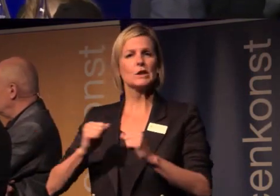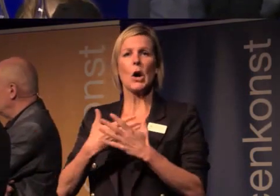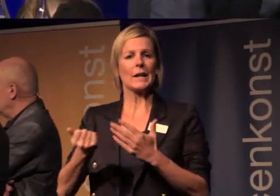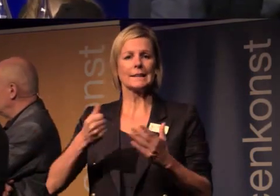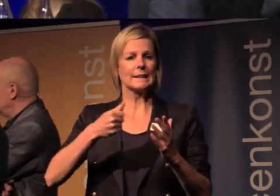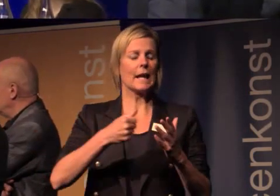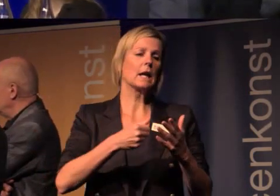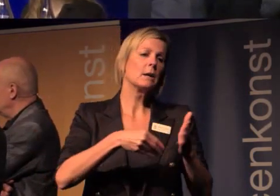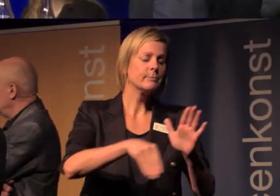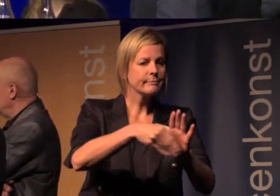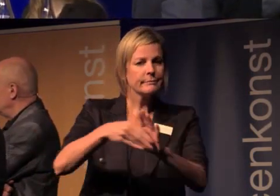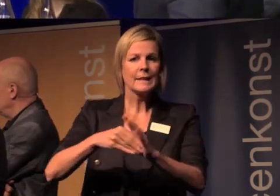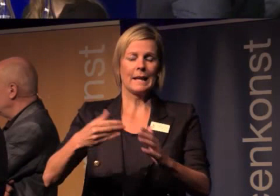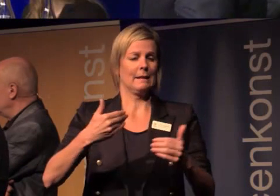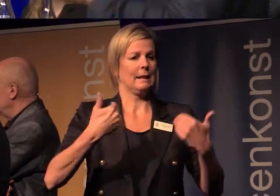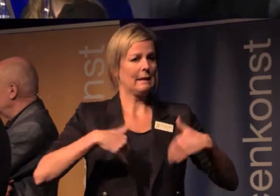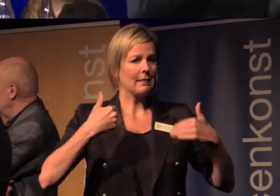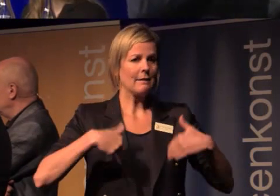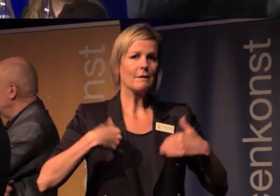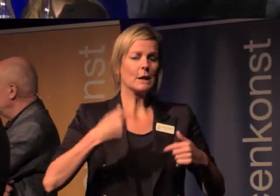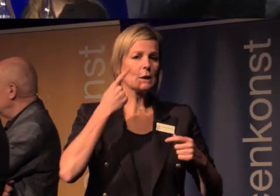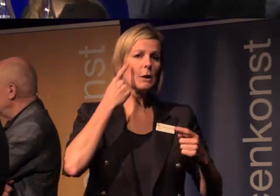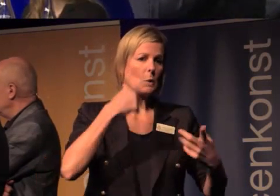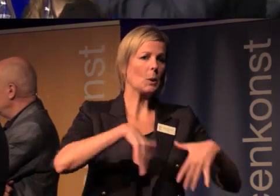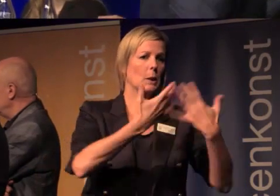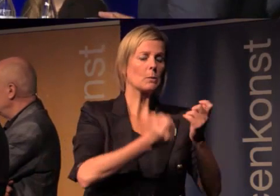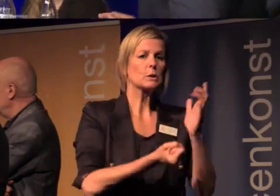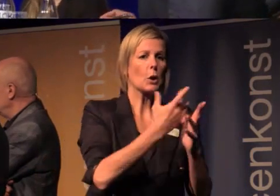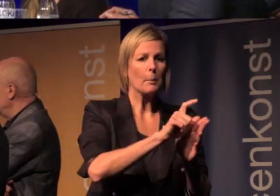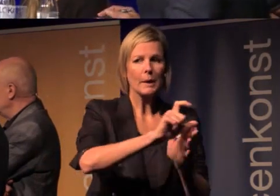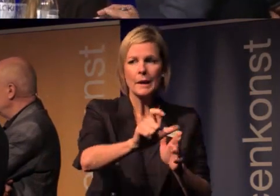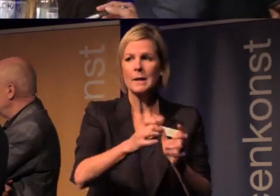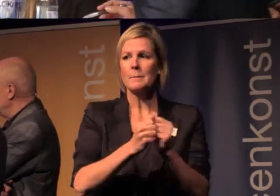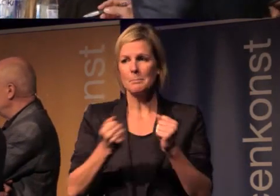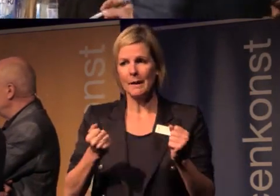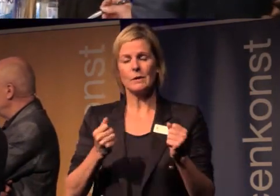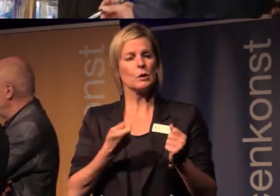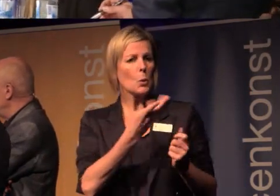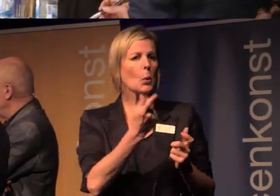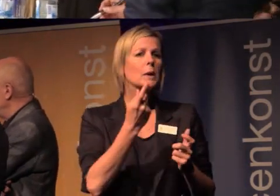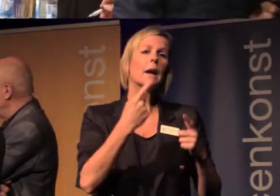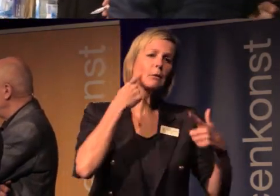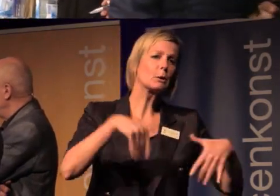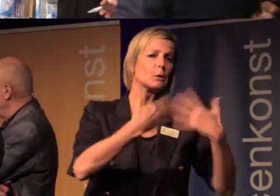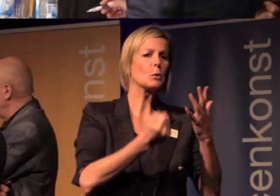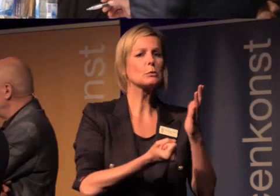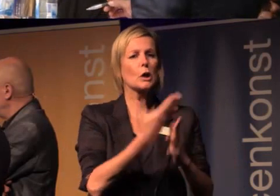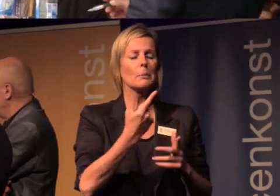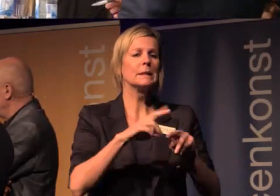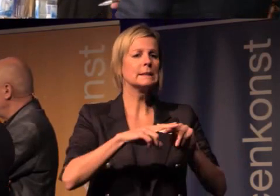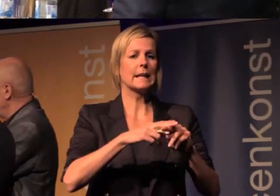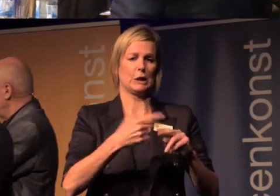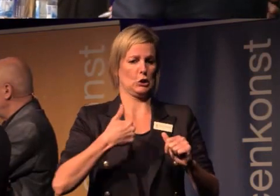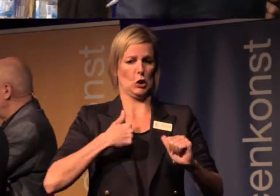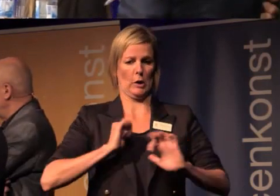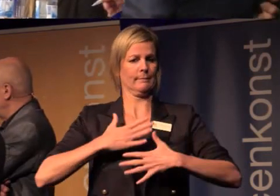kulturskapare i en stor omfattning. Däremot så tror jag att man, så här, jag vet att många kulturskapare kanske inte känner sig som entreprenörer eller